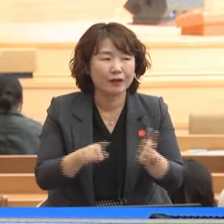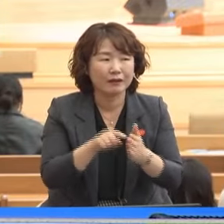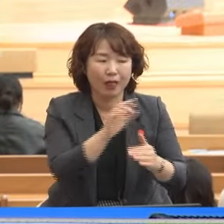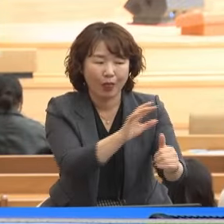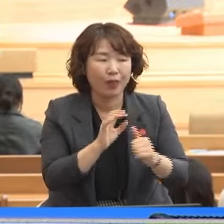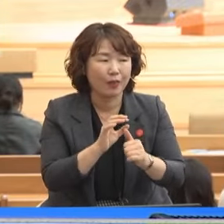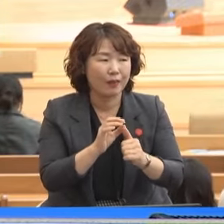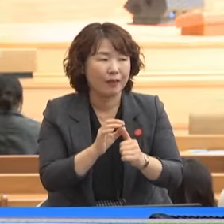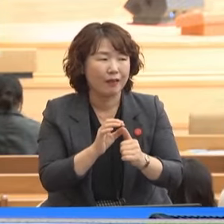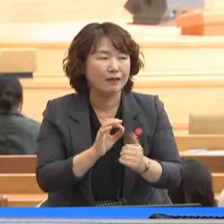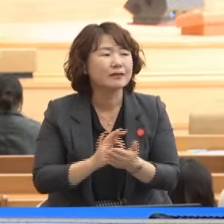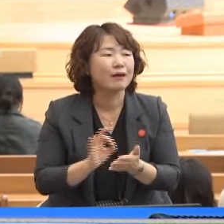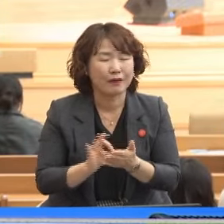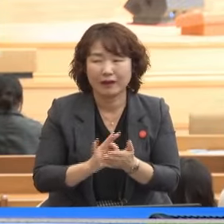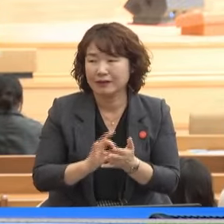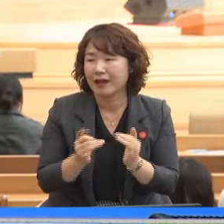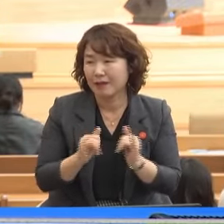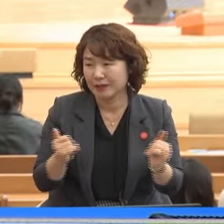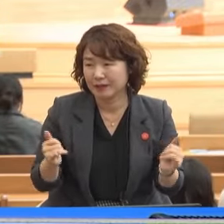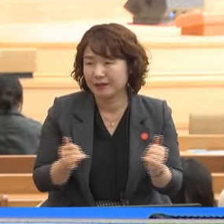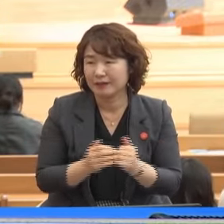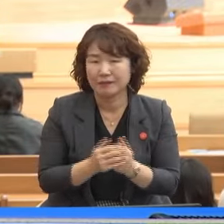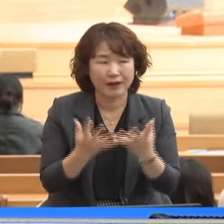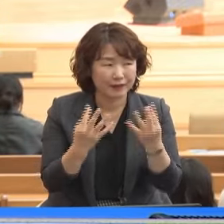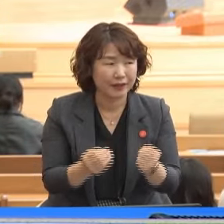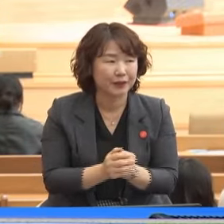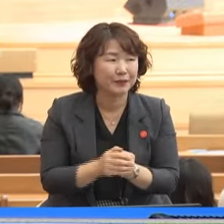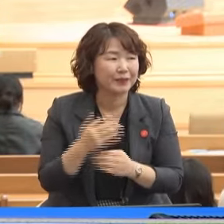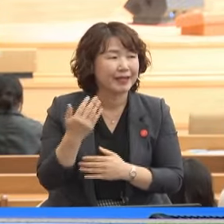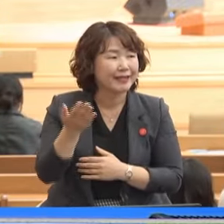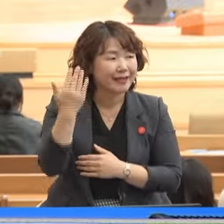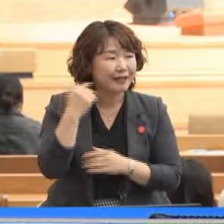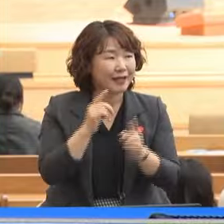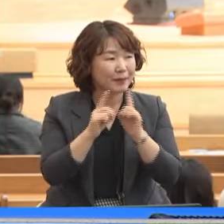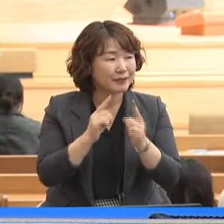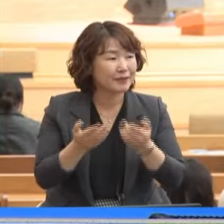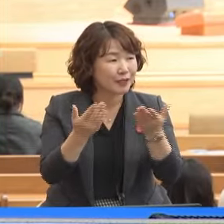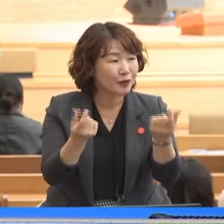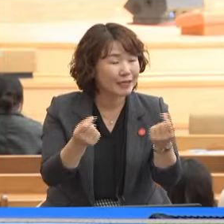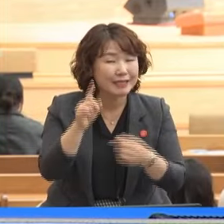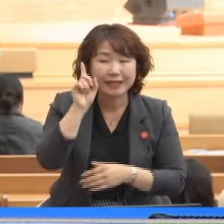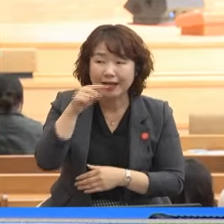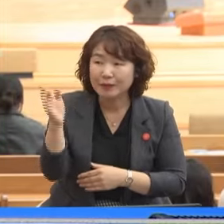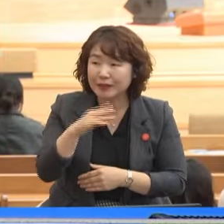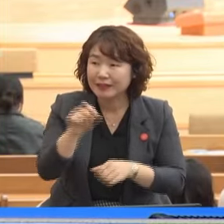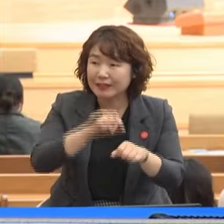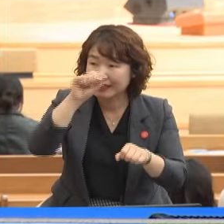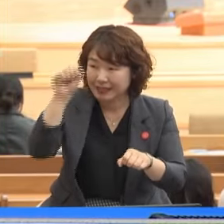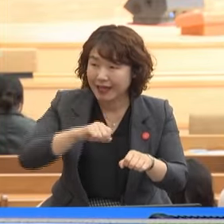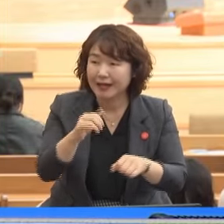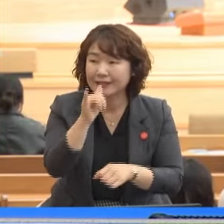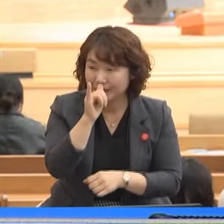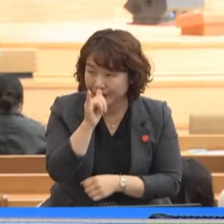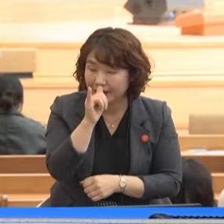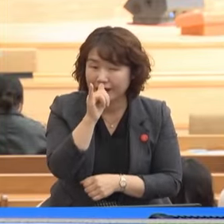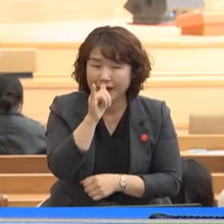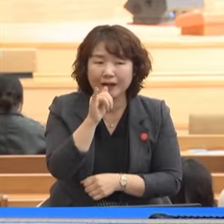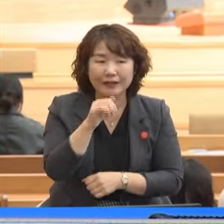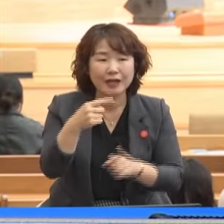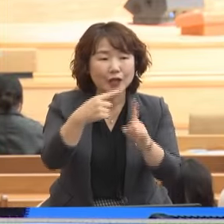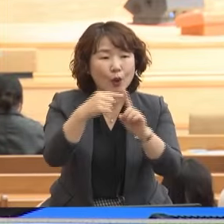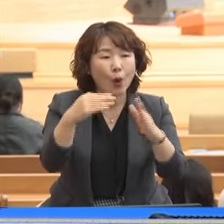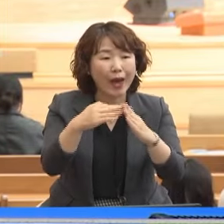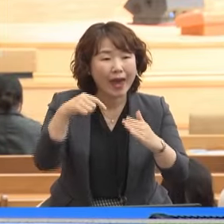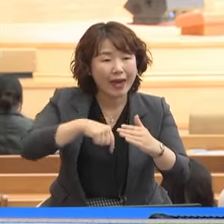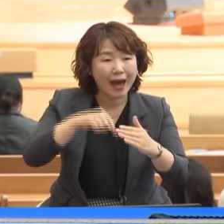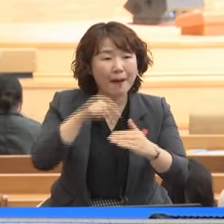이용해 먹으려고 드는 거예요. 예전에 말씀드린 적이 있었는데, 우리가 내일부터 이제 특세가 진행되는데, 교회 안팎으로